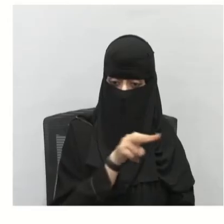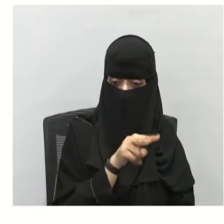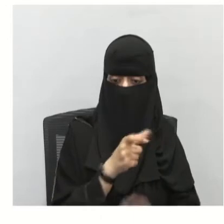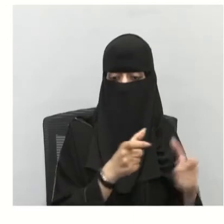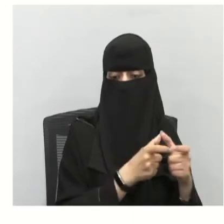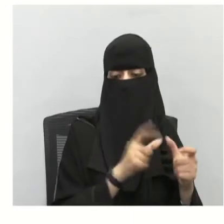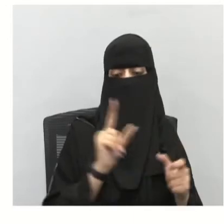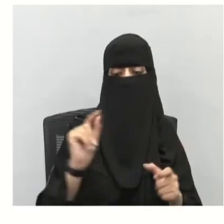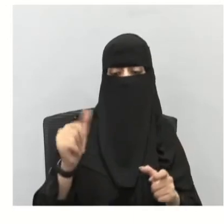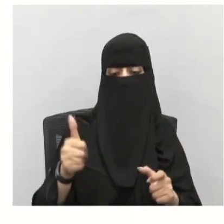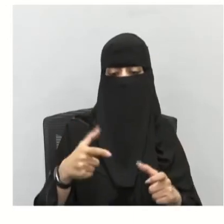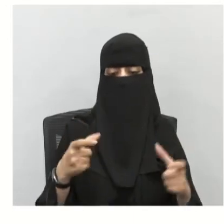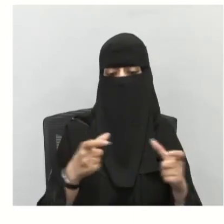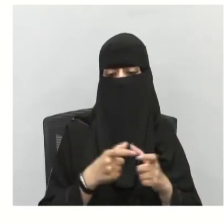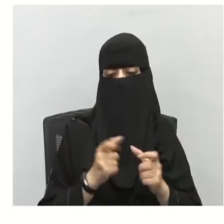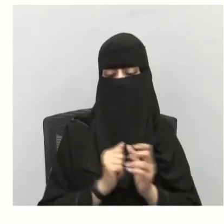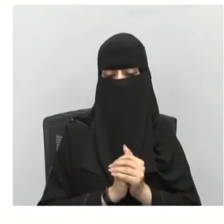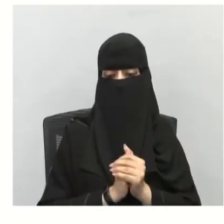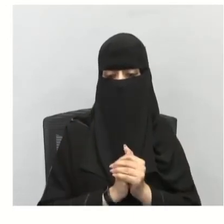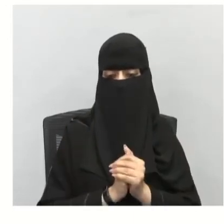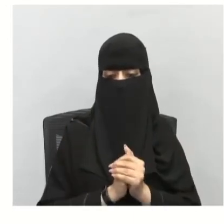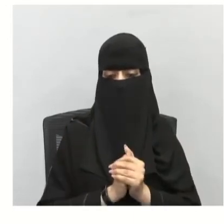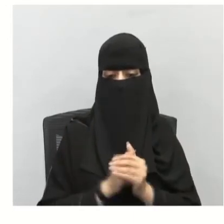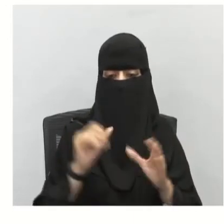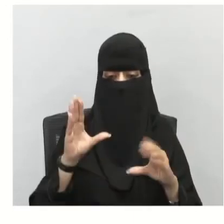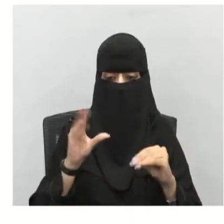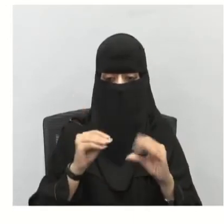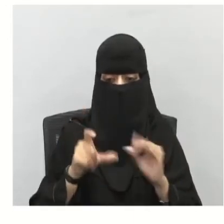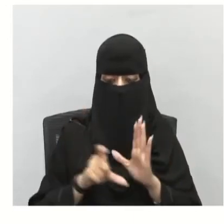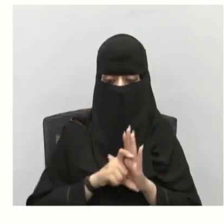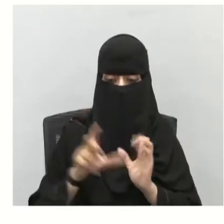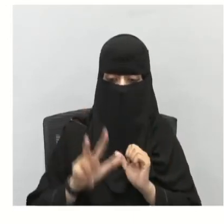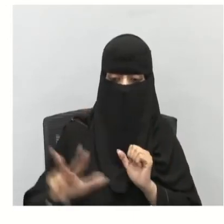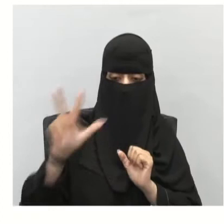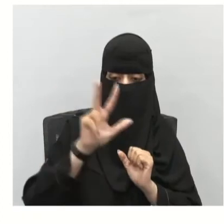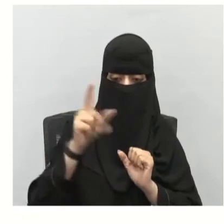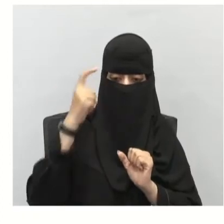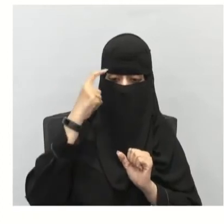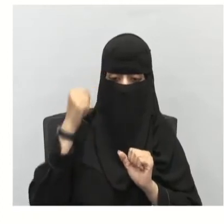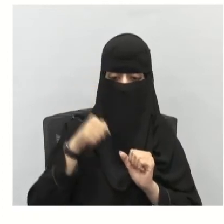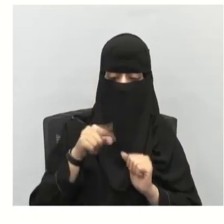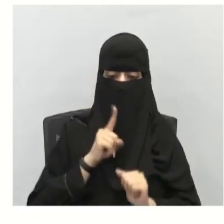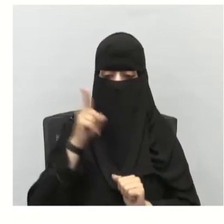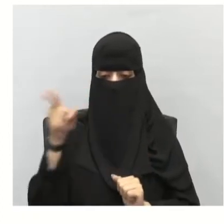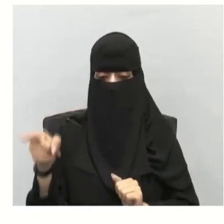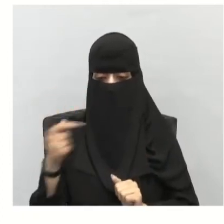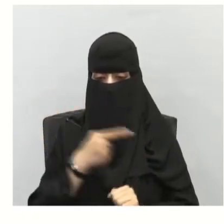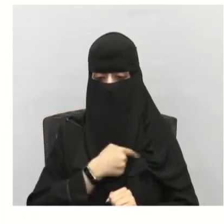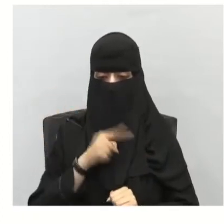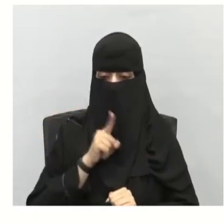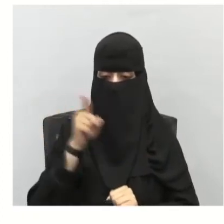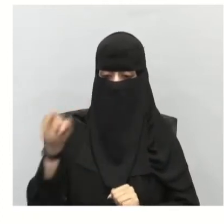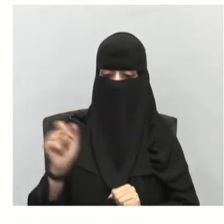أحسنتم، جمع. إذن كلمة القصة معرفة بأل، كلمة هذا